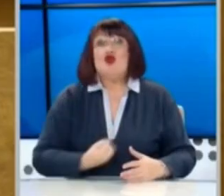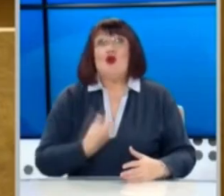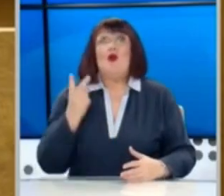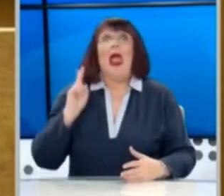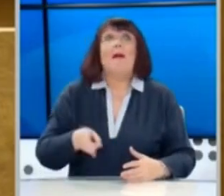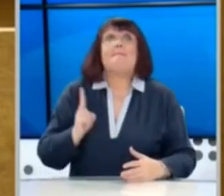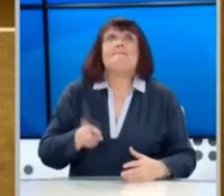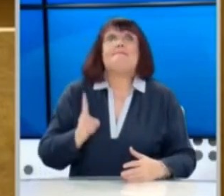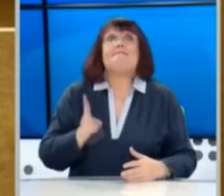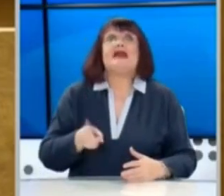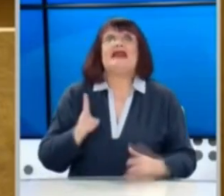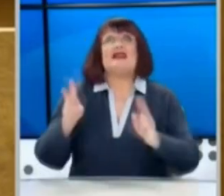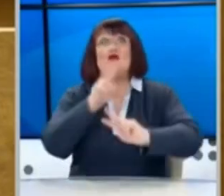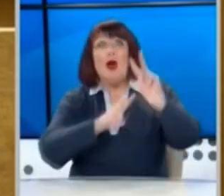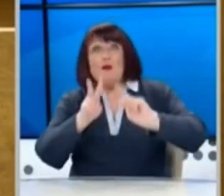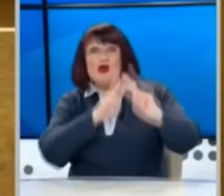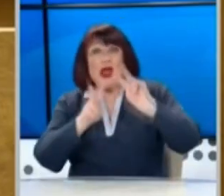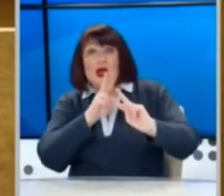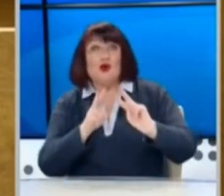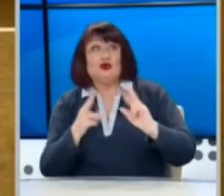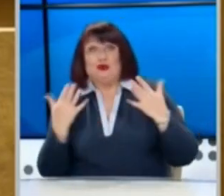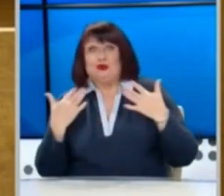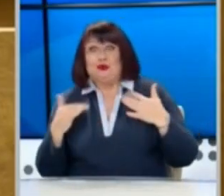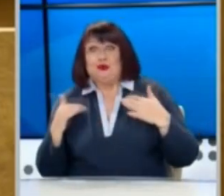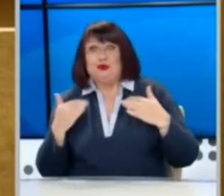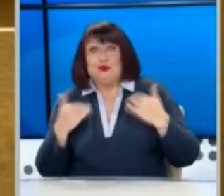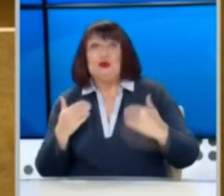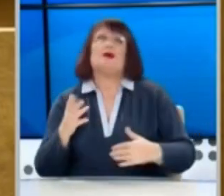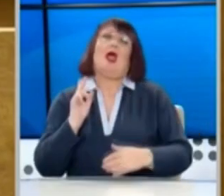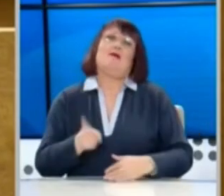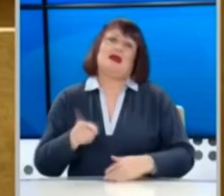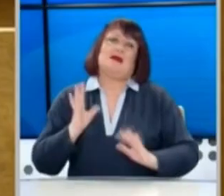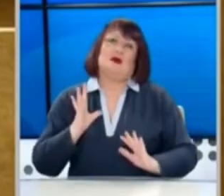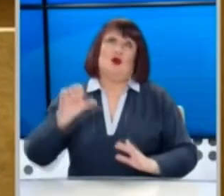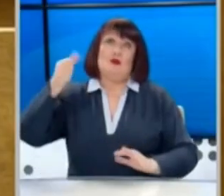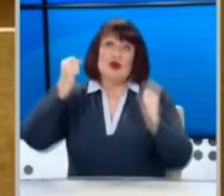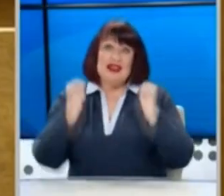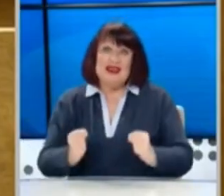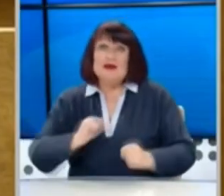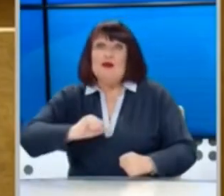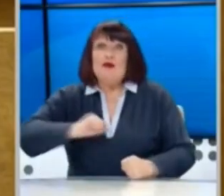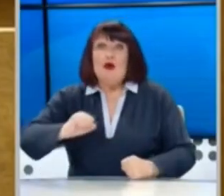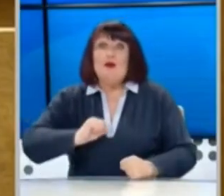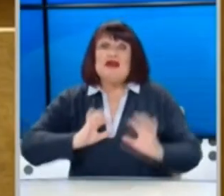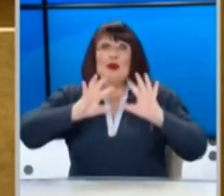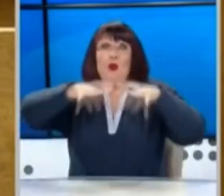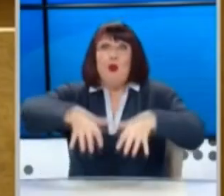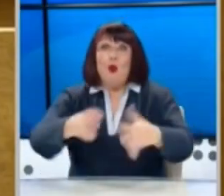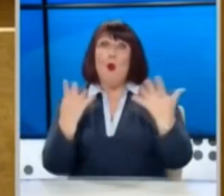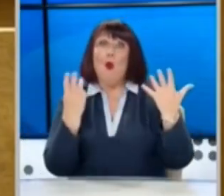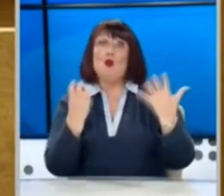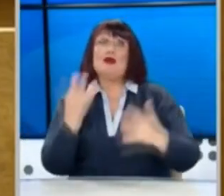από τα εν γέννη ακραία καιρικά φαινόμενα. Πρωτιά έχουμε και όσον αφορά τον κίνδυνο από τις πλημμύρες,